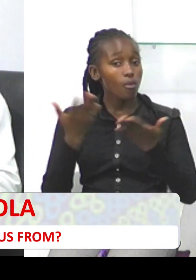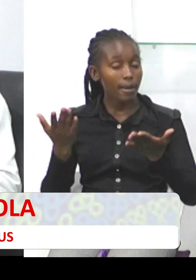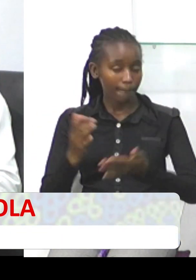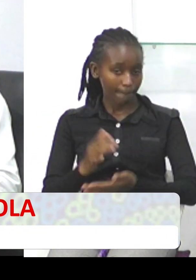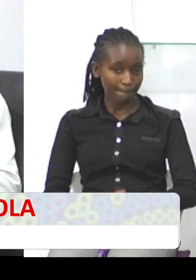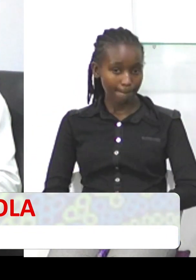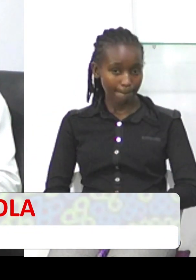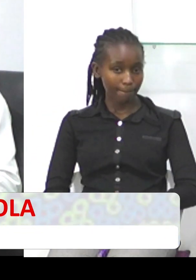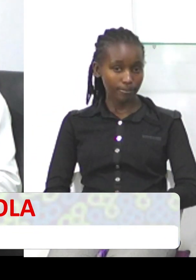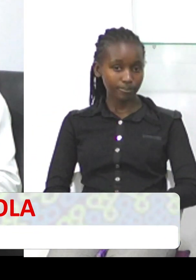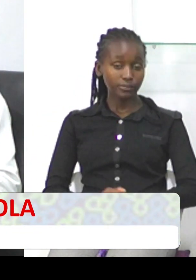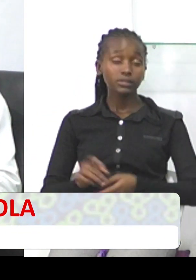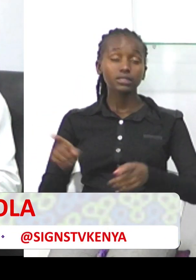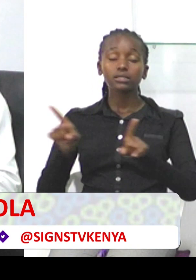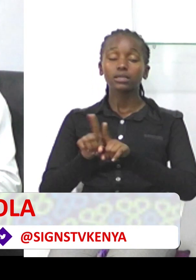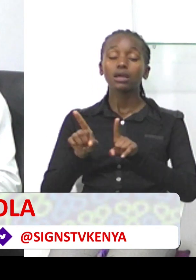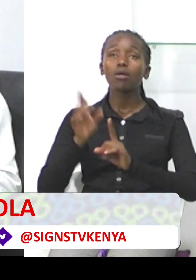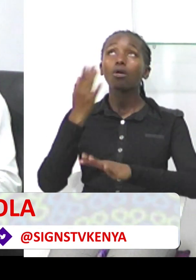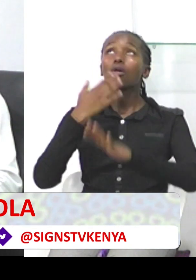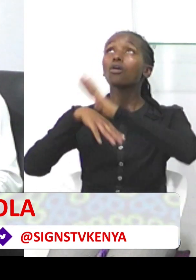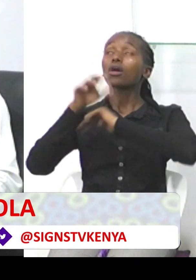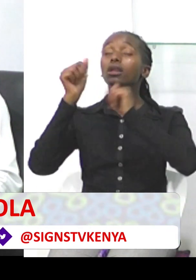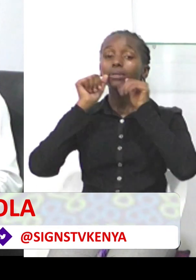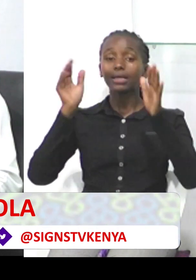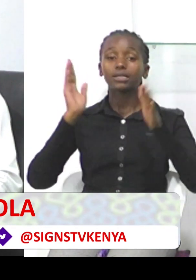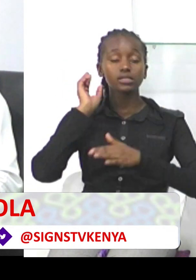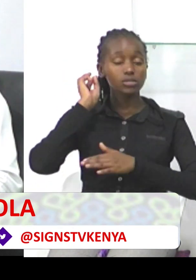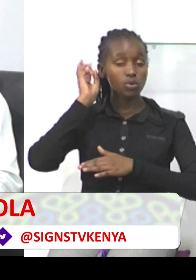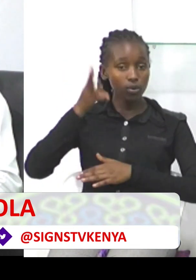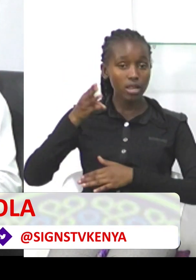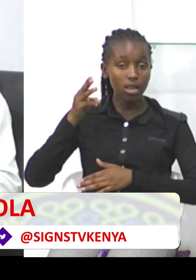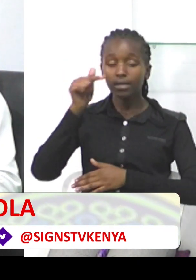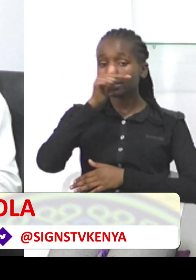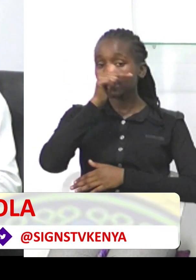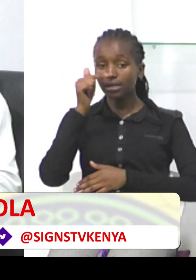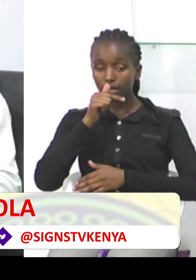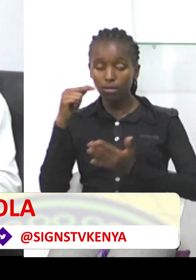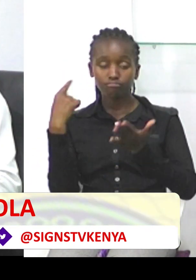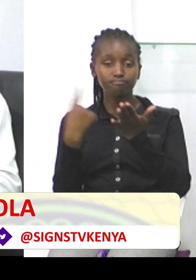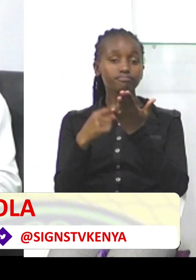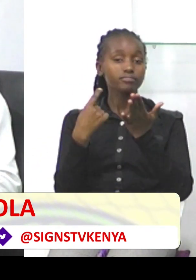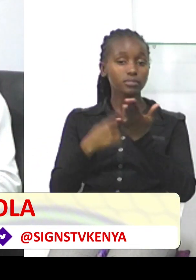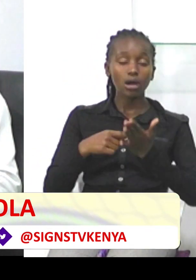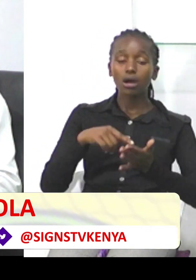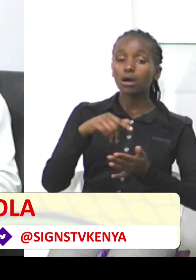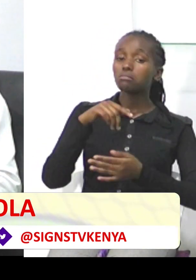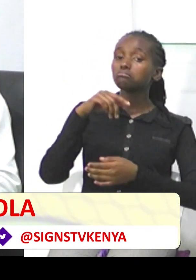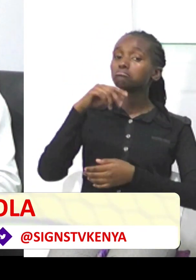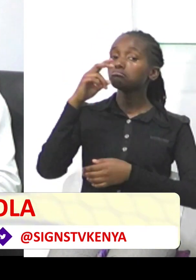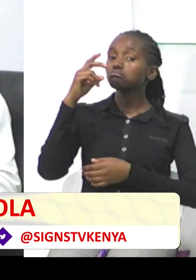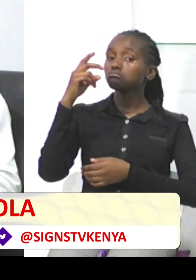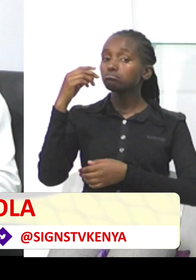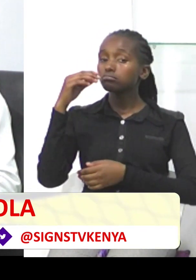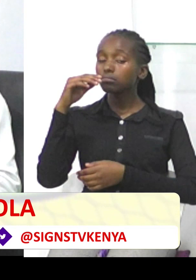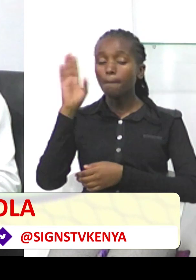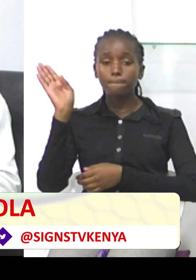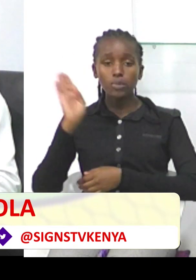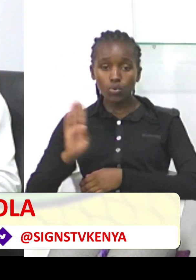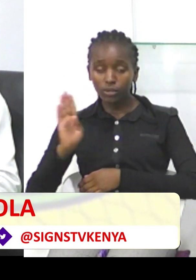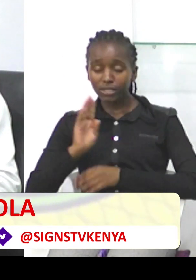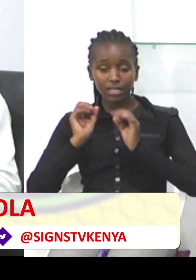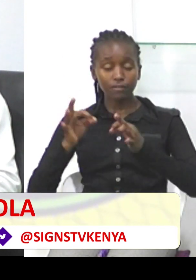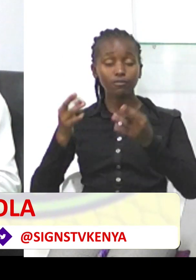pande gani ya Kenya na Mungu wetu atakubariki. Watu wangu wa Tanzania, Uganda, Burundi, God bless you mnao tutazama kwenye mtandao